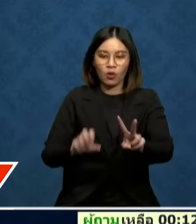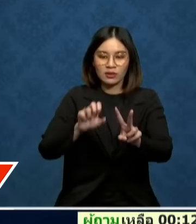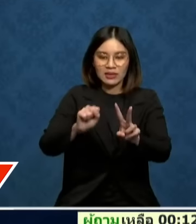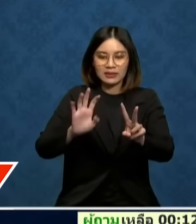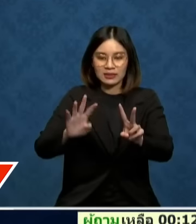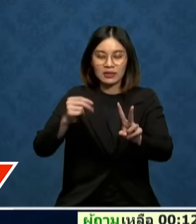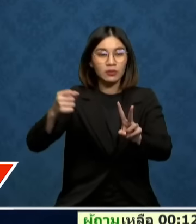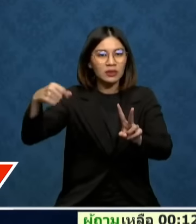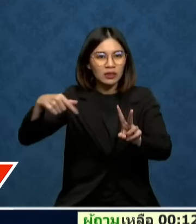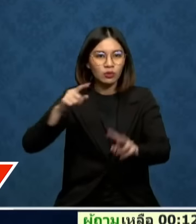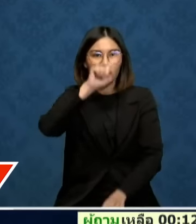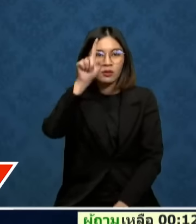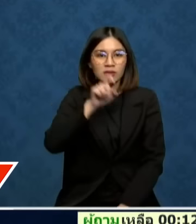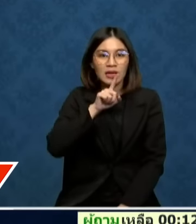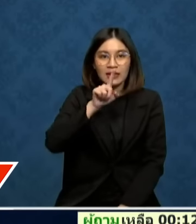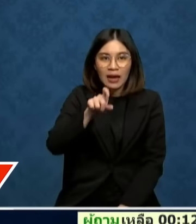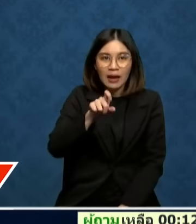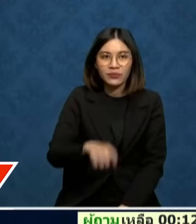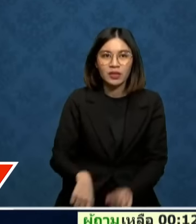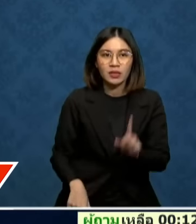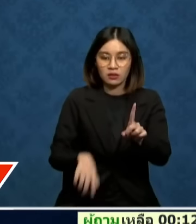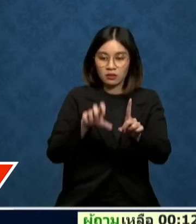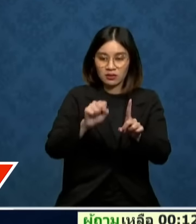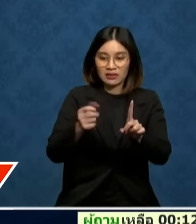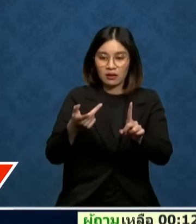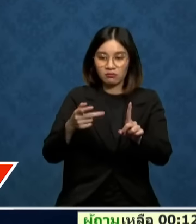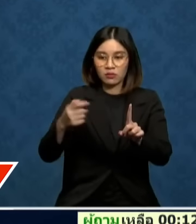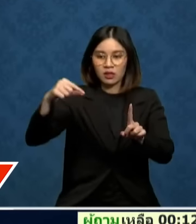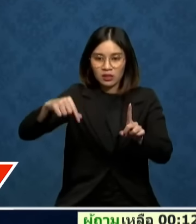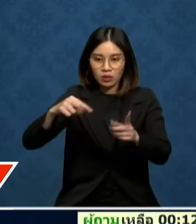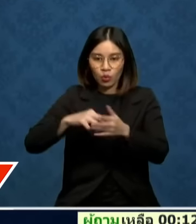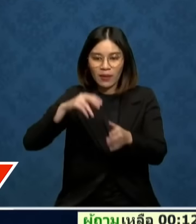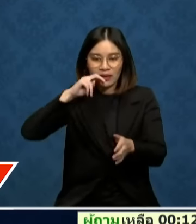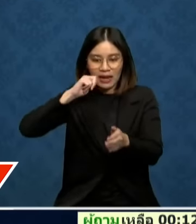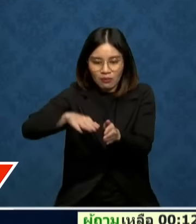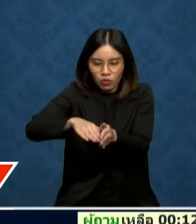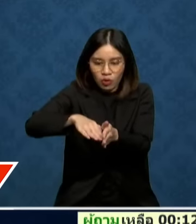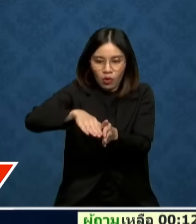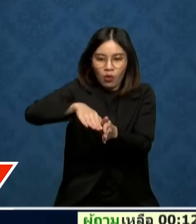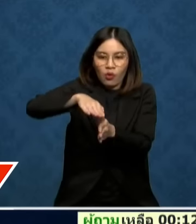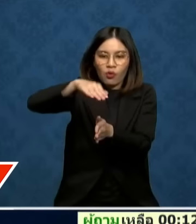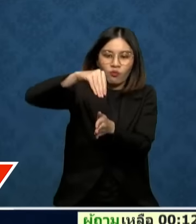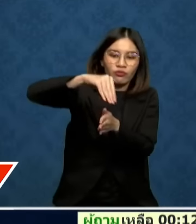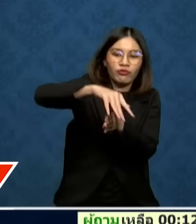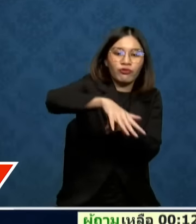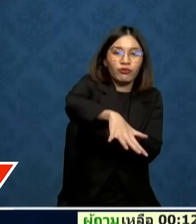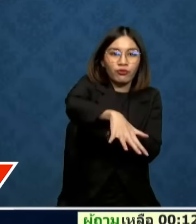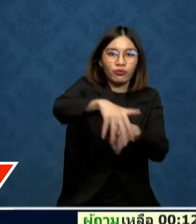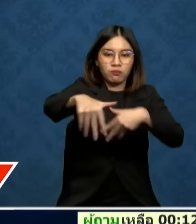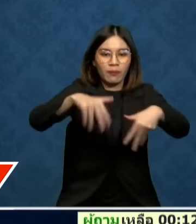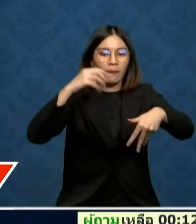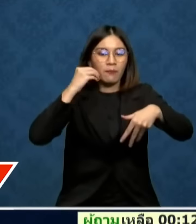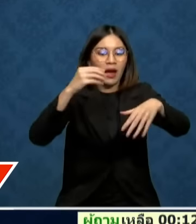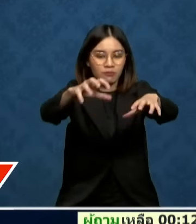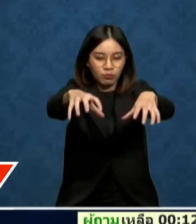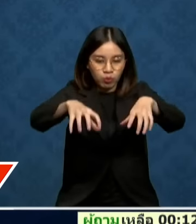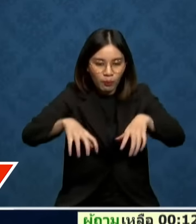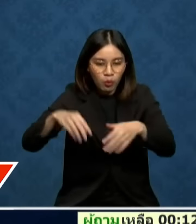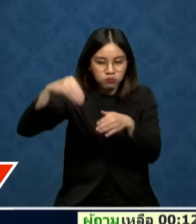ครับคำถามคืออีกแสนคิวที่เหลือมันจะต้องล้นบ่อออกไปเข้าสู่ชุมชนเข้าท่วมบ้านเรือนประชาชนหรือเปล่า